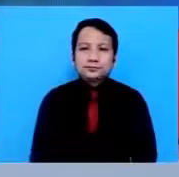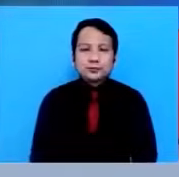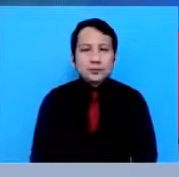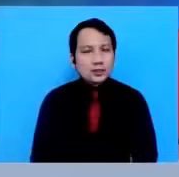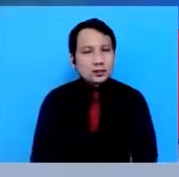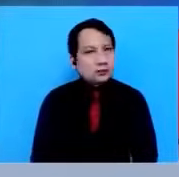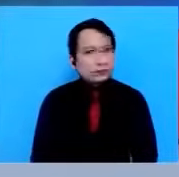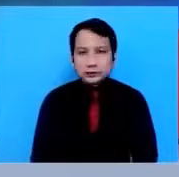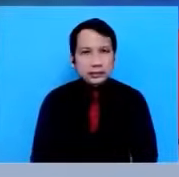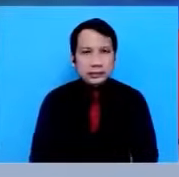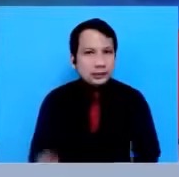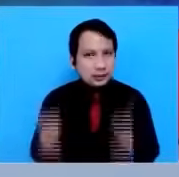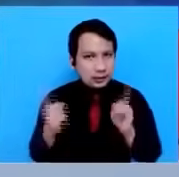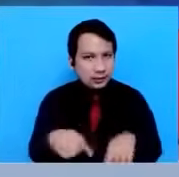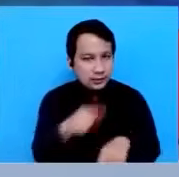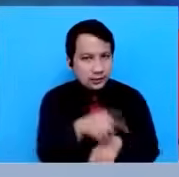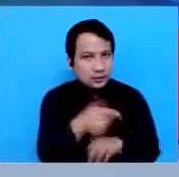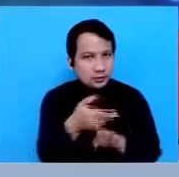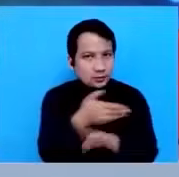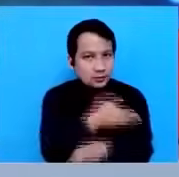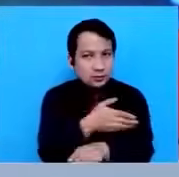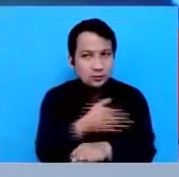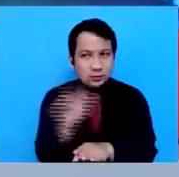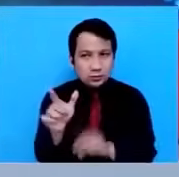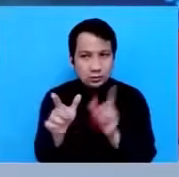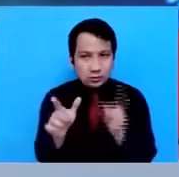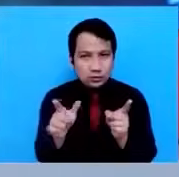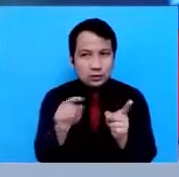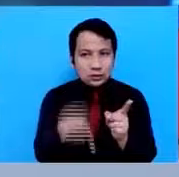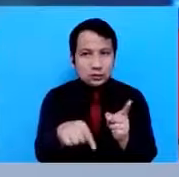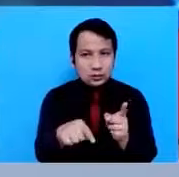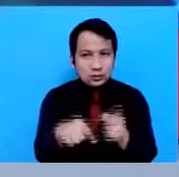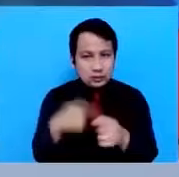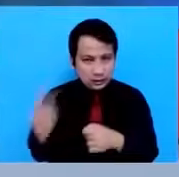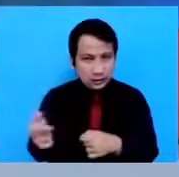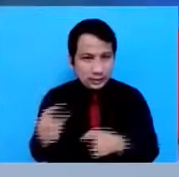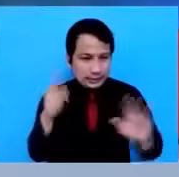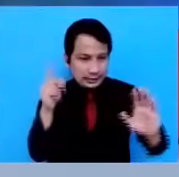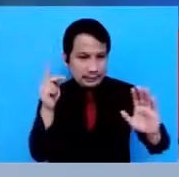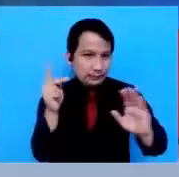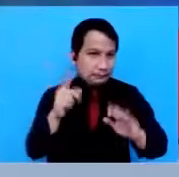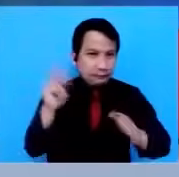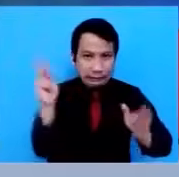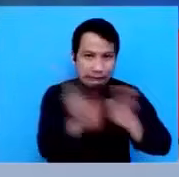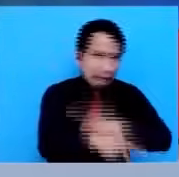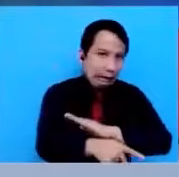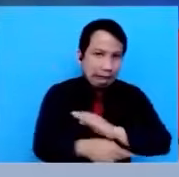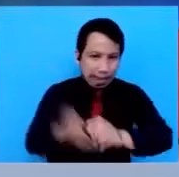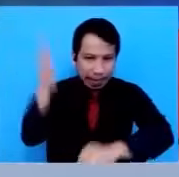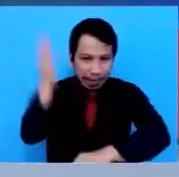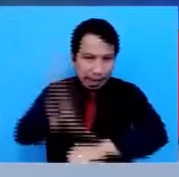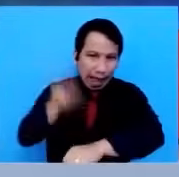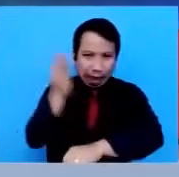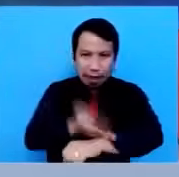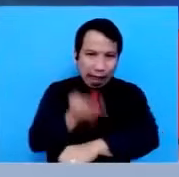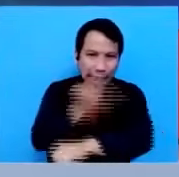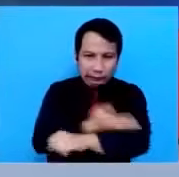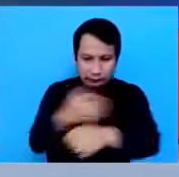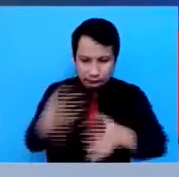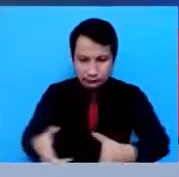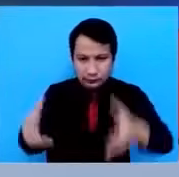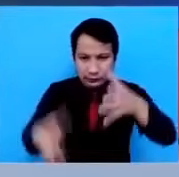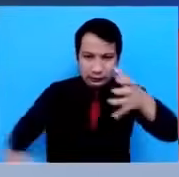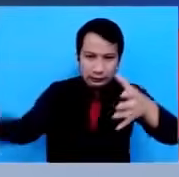Karumal-dumal na krimen naman bago matapos ang 2021. Pinatay, chinap-chap at isinako ang isang lalaki